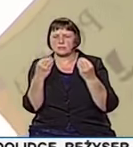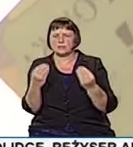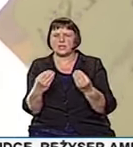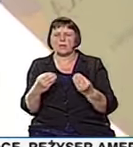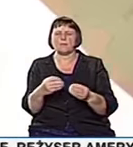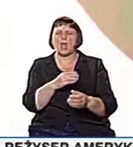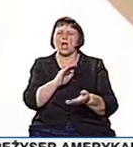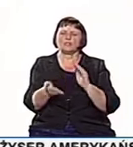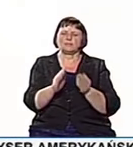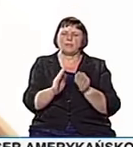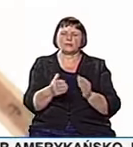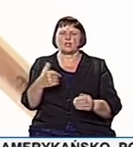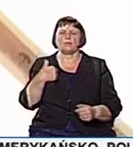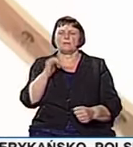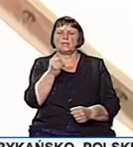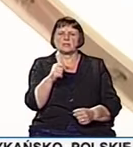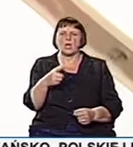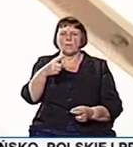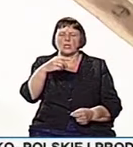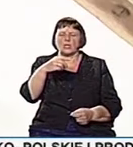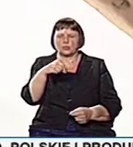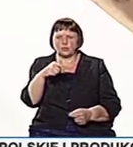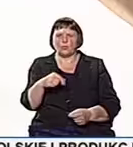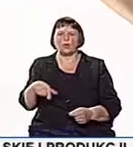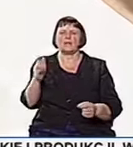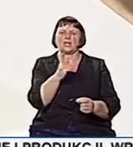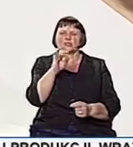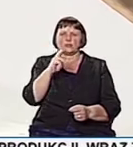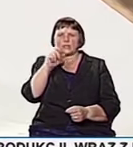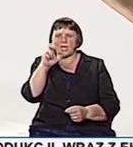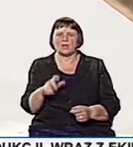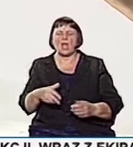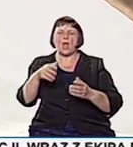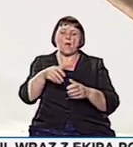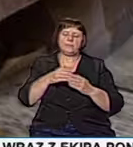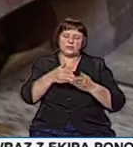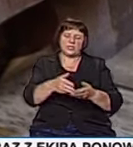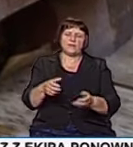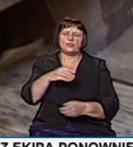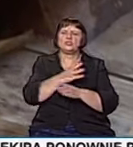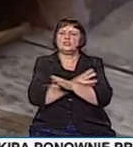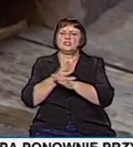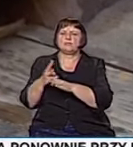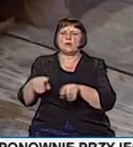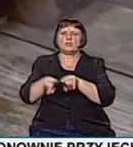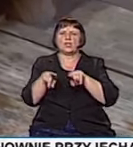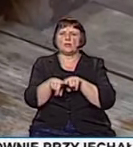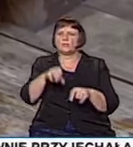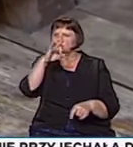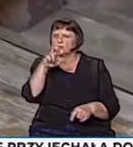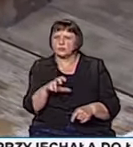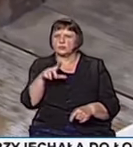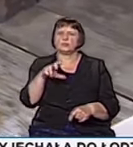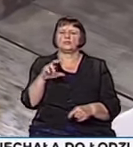sposobem uszczelniania. Skoro wzięli sól na szkutach, transportowali zboże, które również musi być suche,